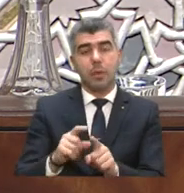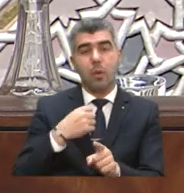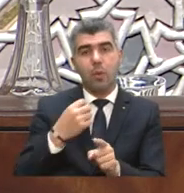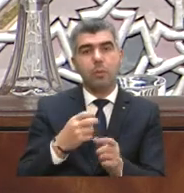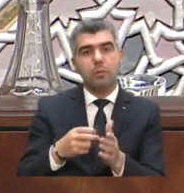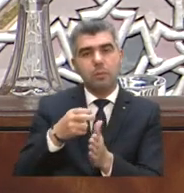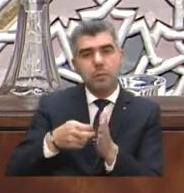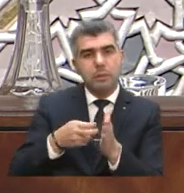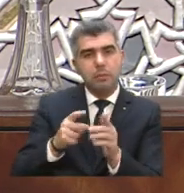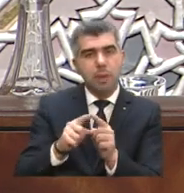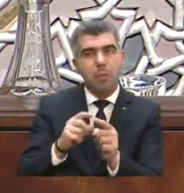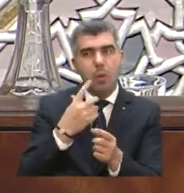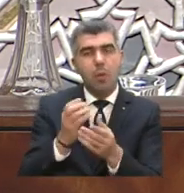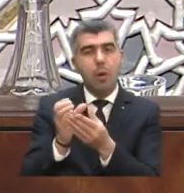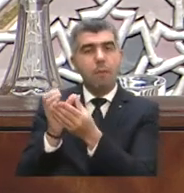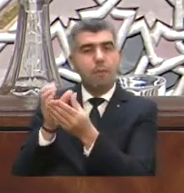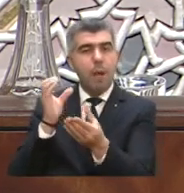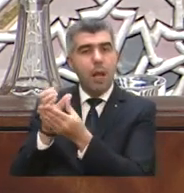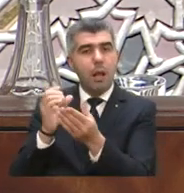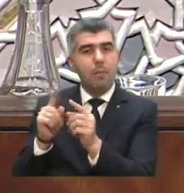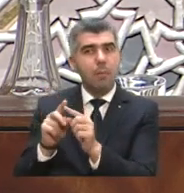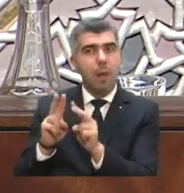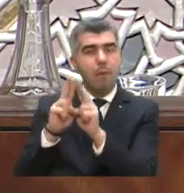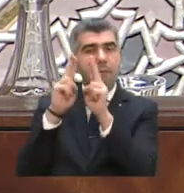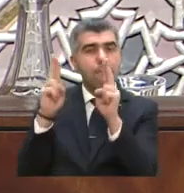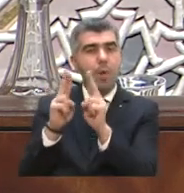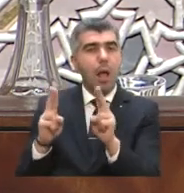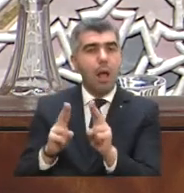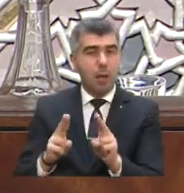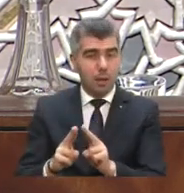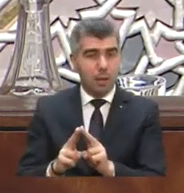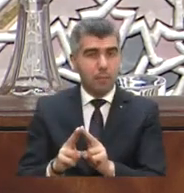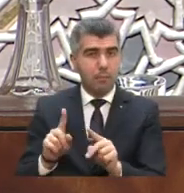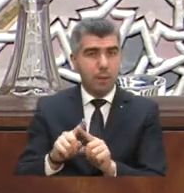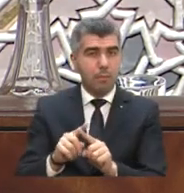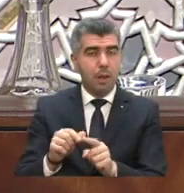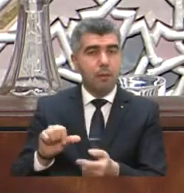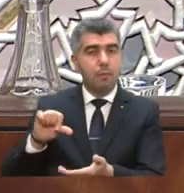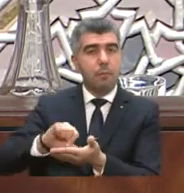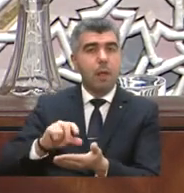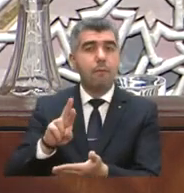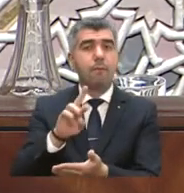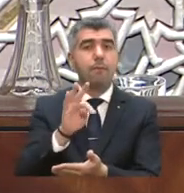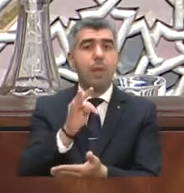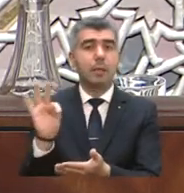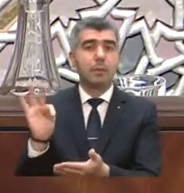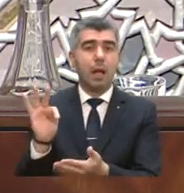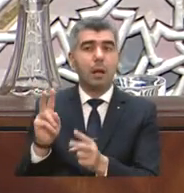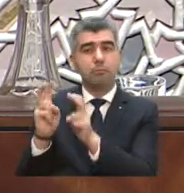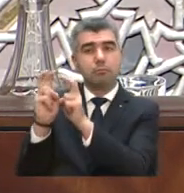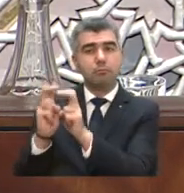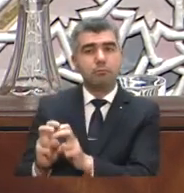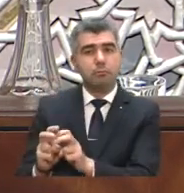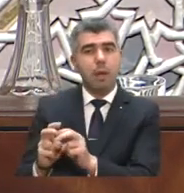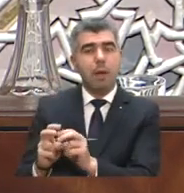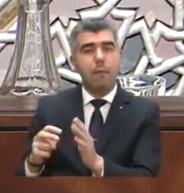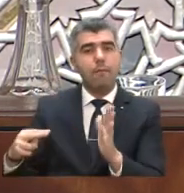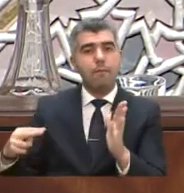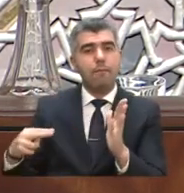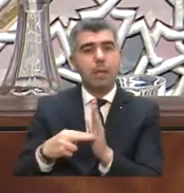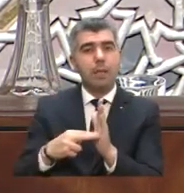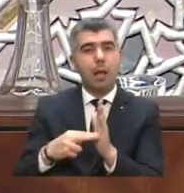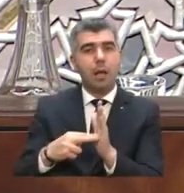النقل الدولي للبضائع في ظل قرار السلطات الفرنسية القادمة بتخفيض عدد التأشيرات